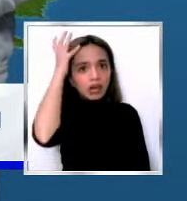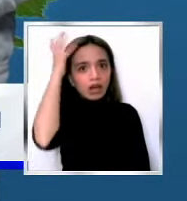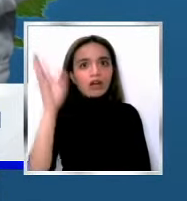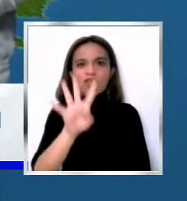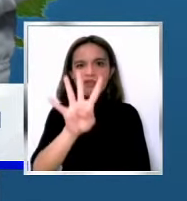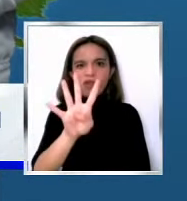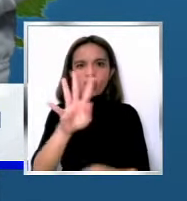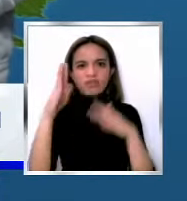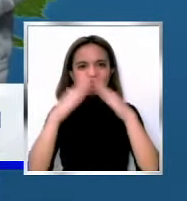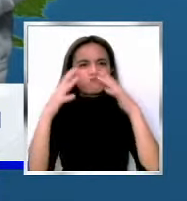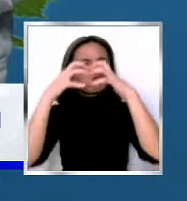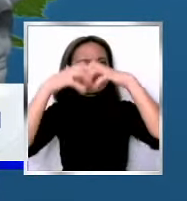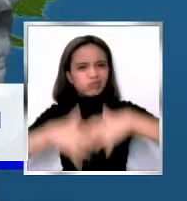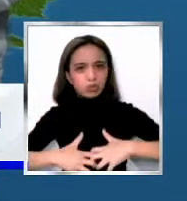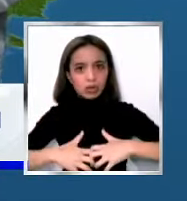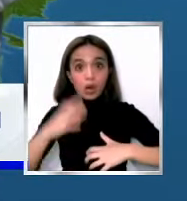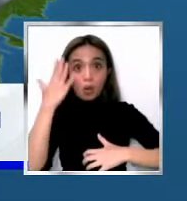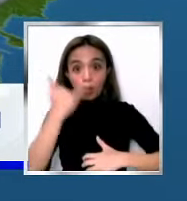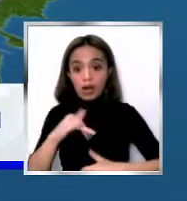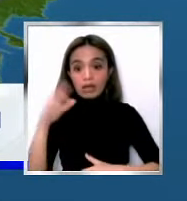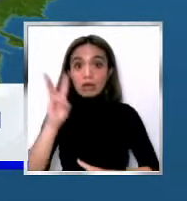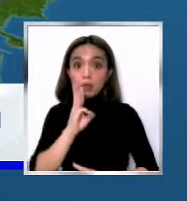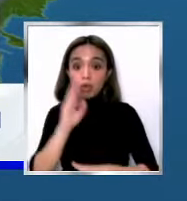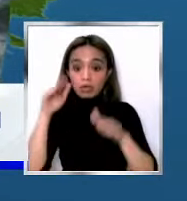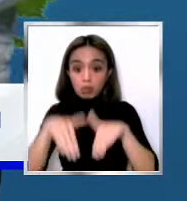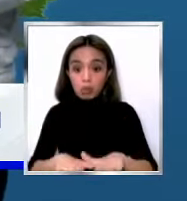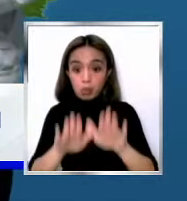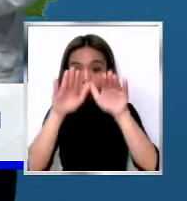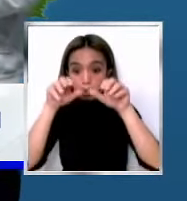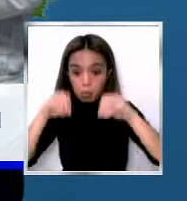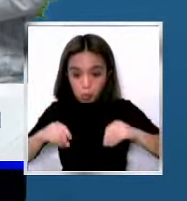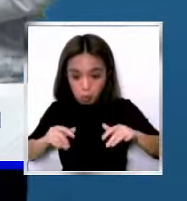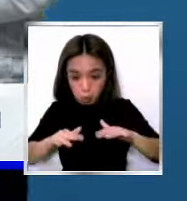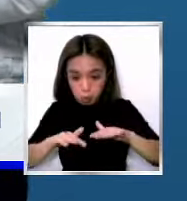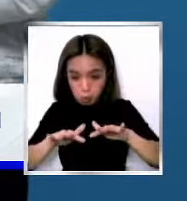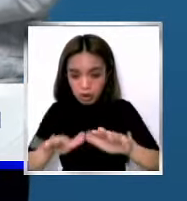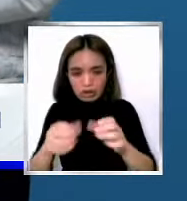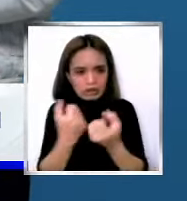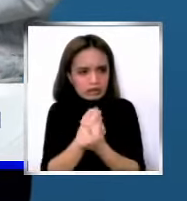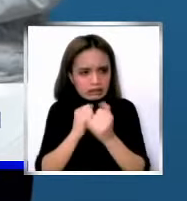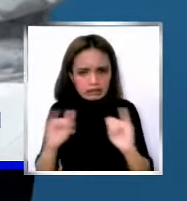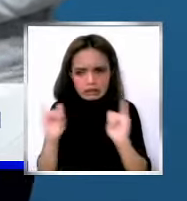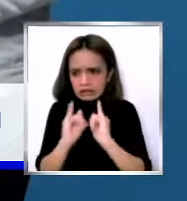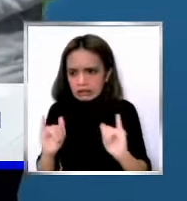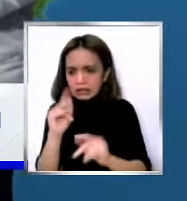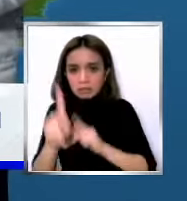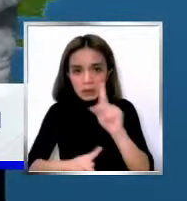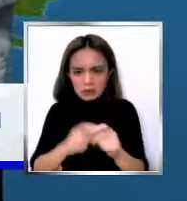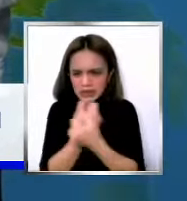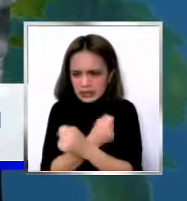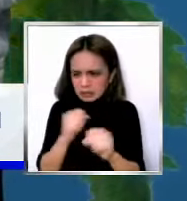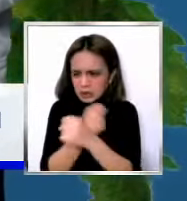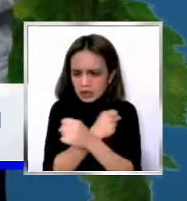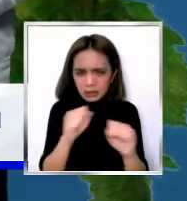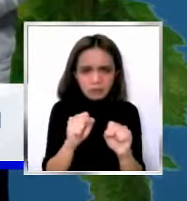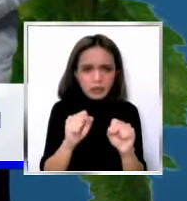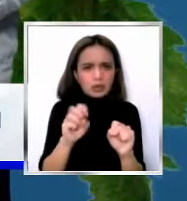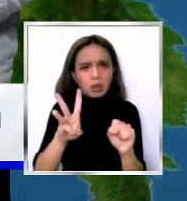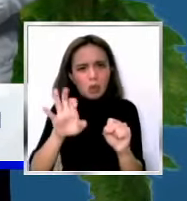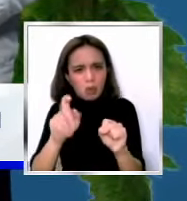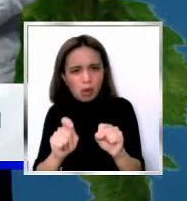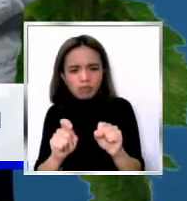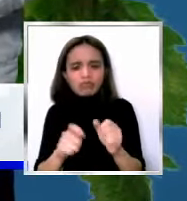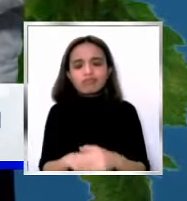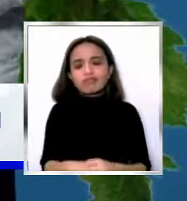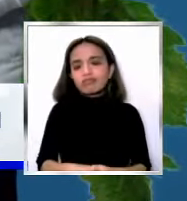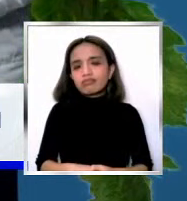sapa dahil sa malakas na ulan. Ang mga residente pilit na isinalba ang mga nabasang gamit. Namerwisyo rin po ang baha dyan sa may